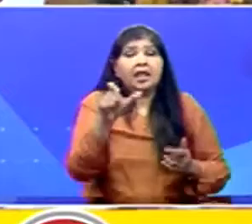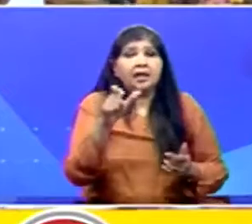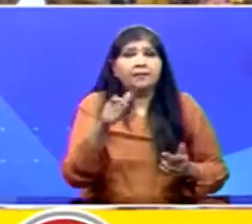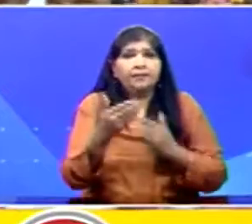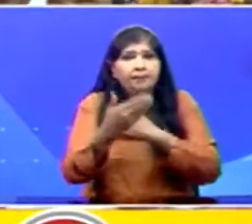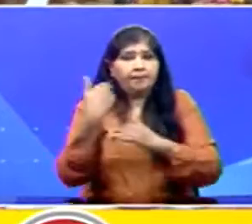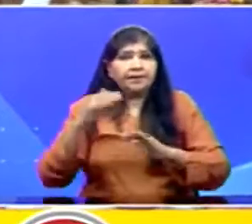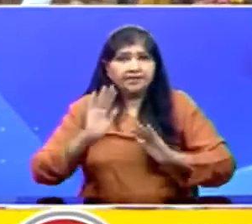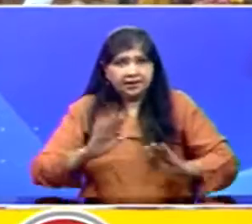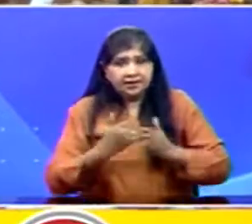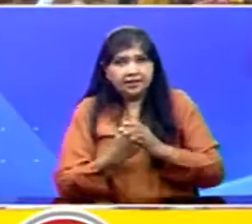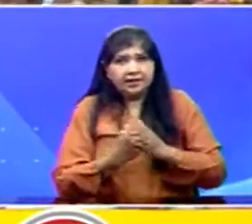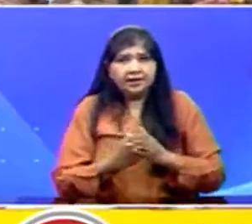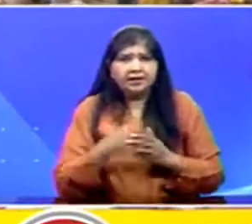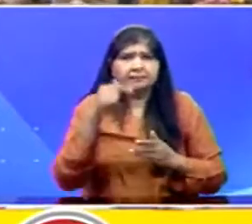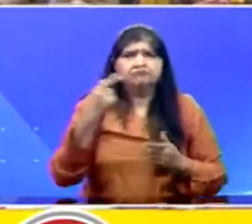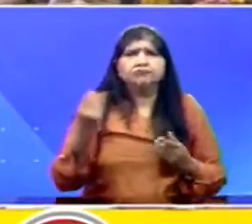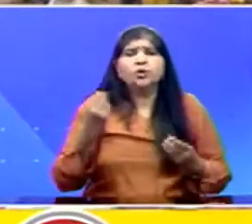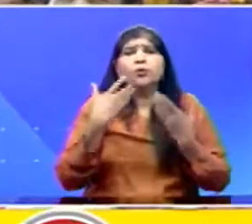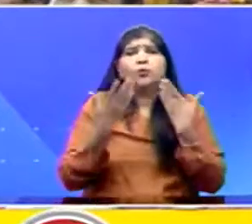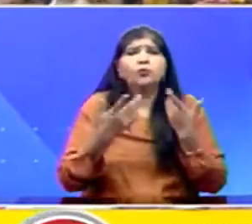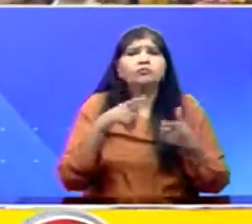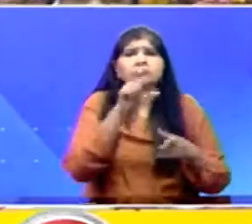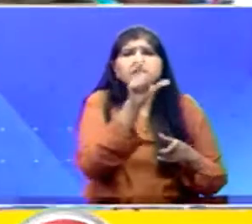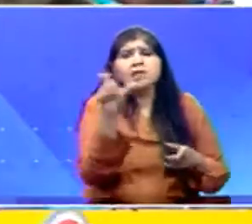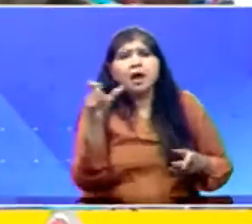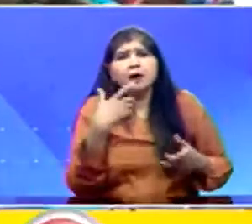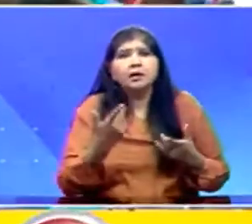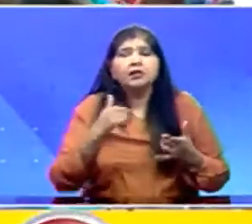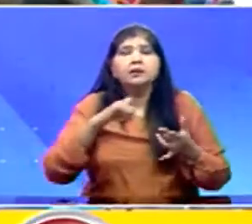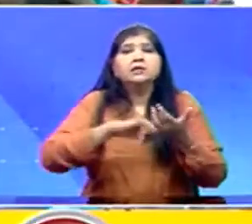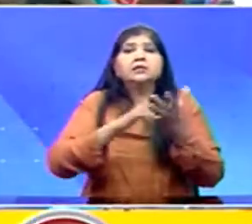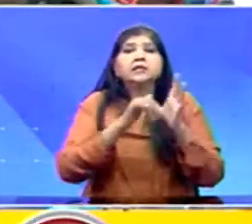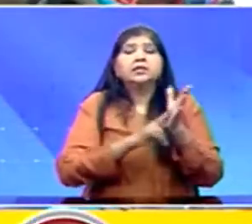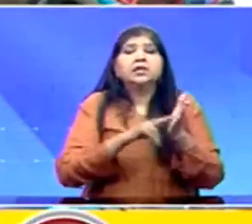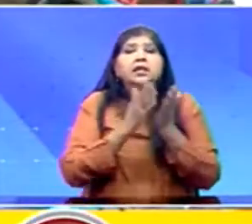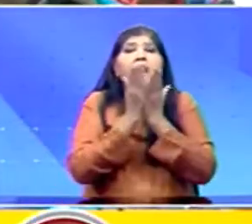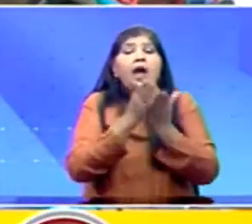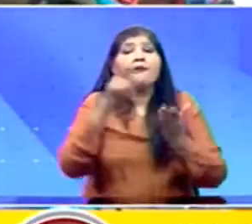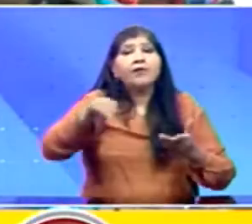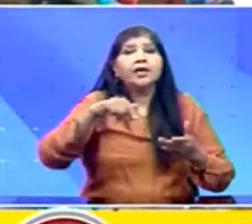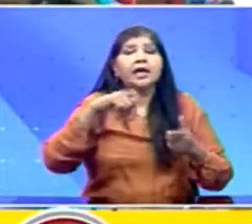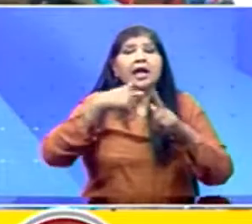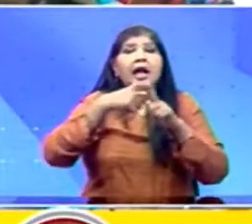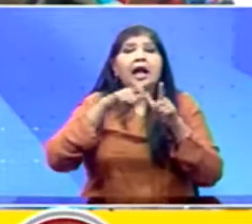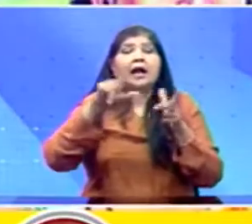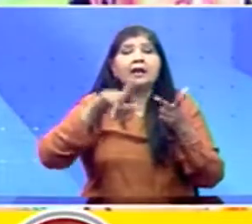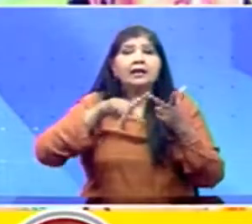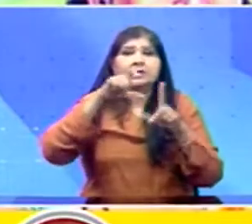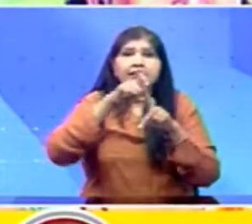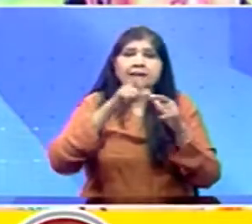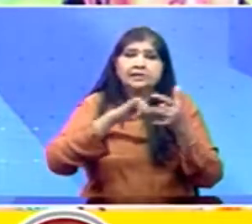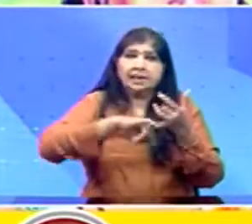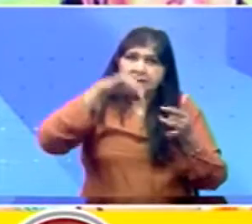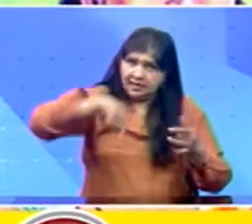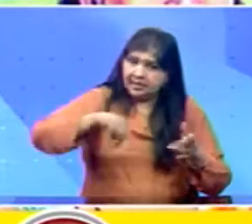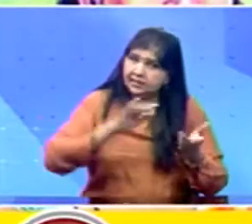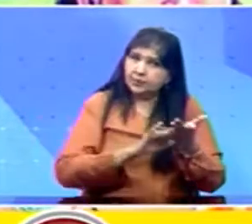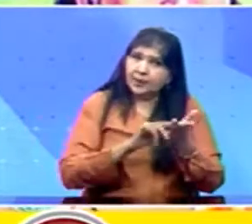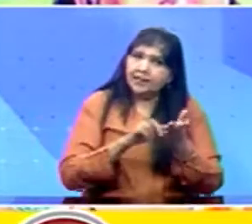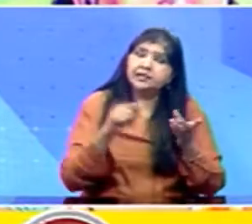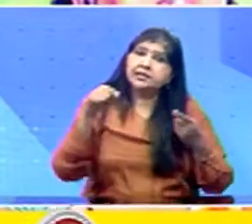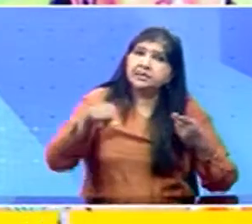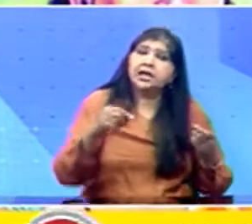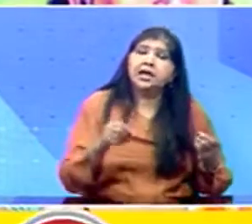हैं दरसल संस्कृत के महान कभी कालिदास दे आशार महिने से ही